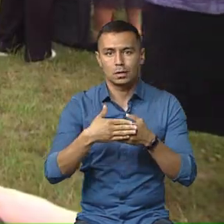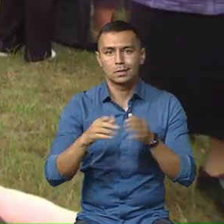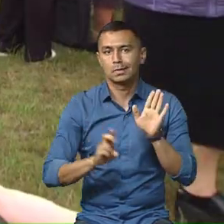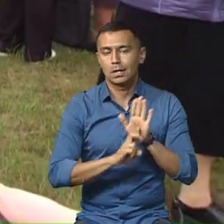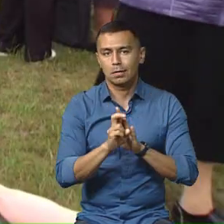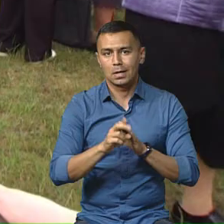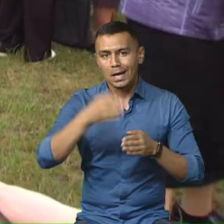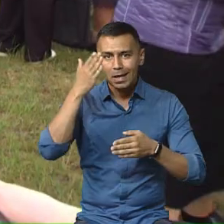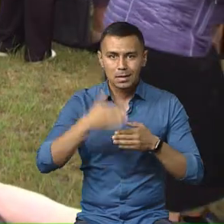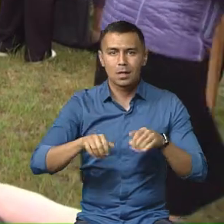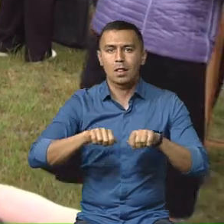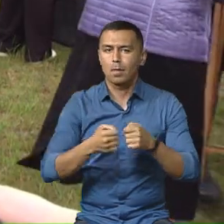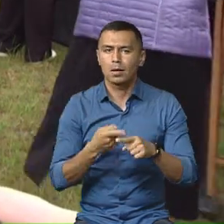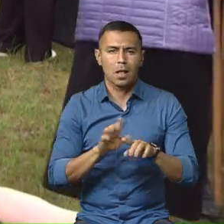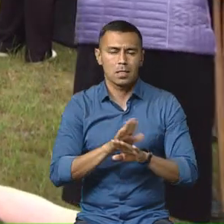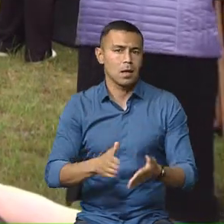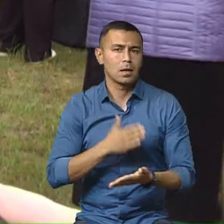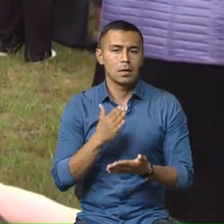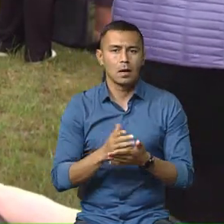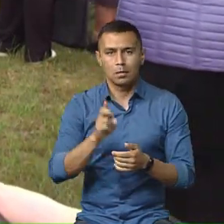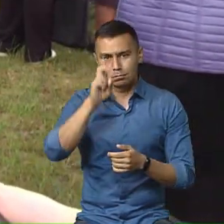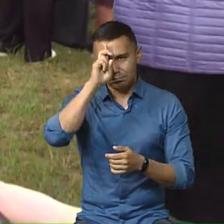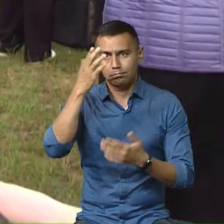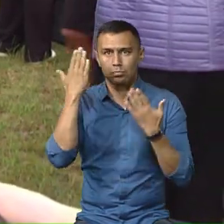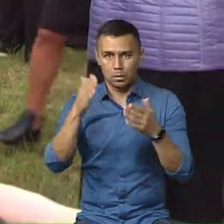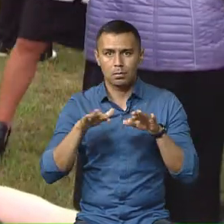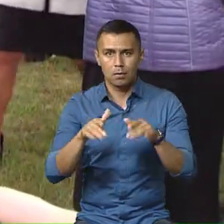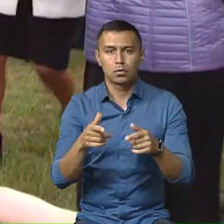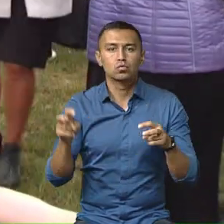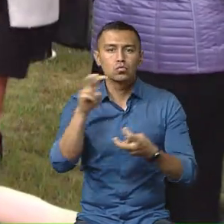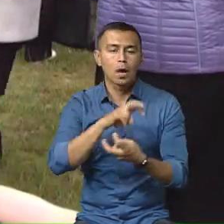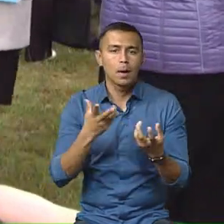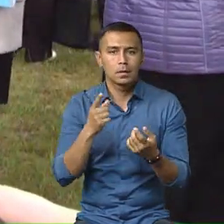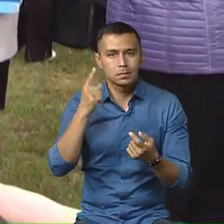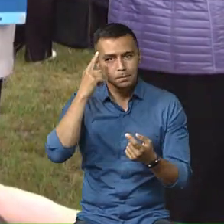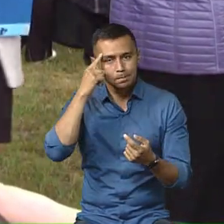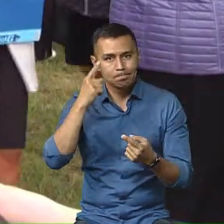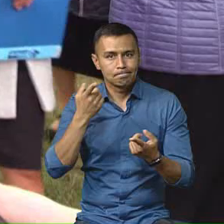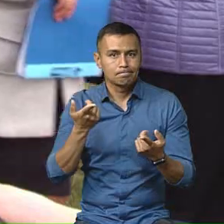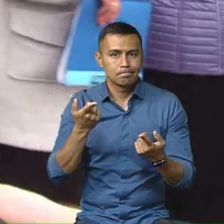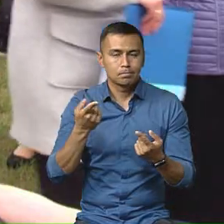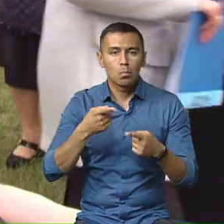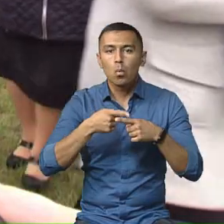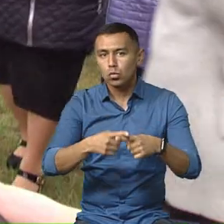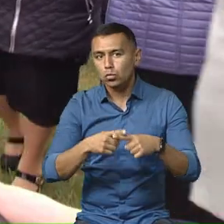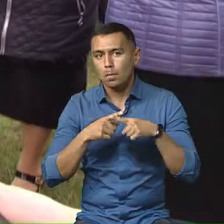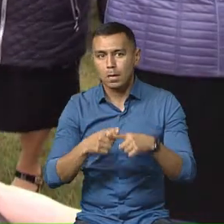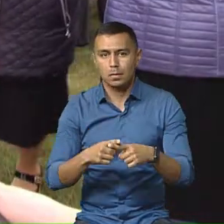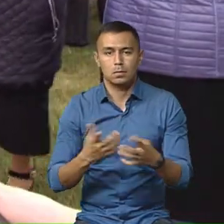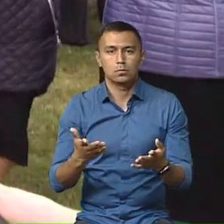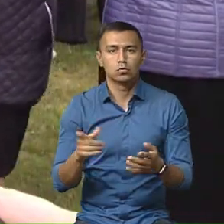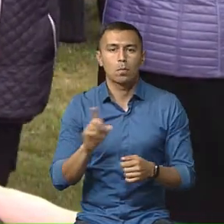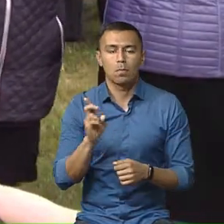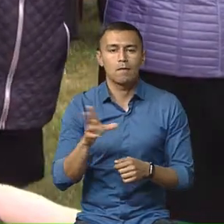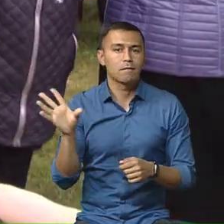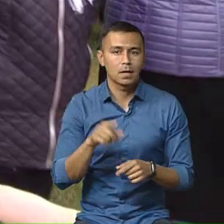Різати, ламати – це не є богоугодна справа, тому шукаємо якихось порозумінь, шукаємо компромісів, щоб